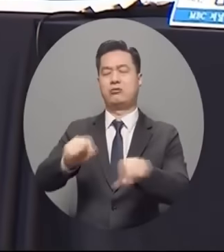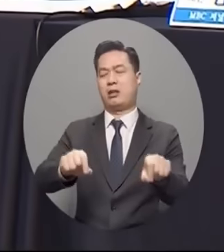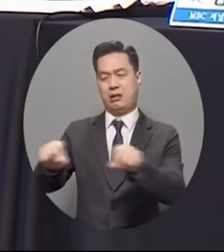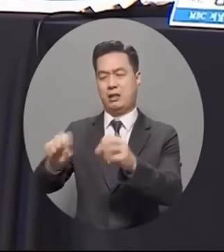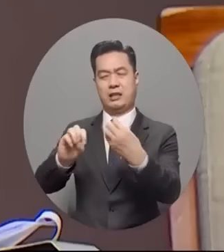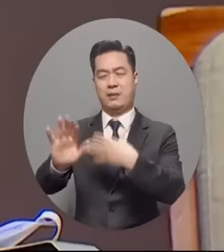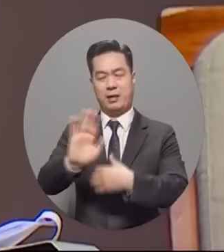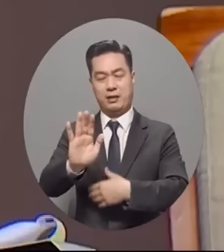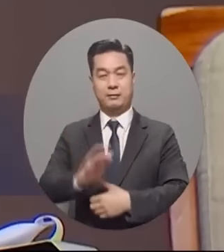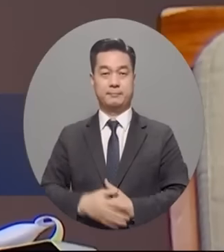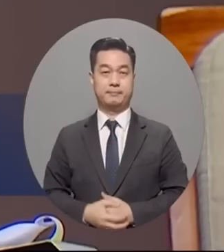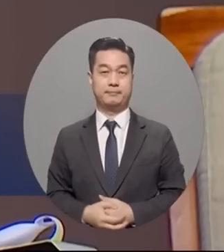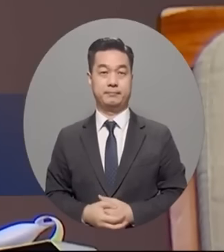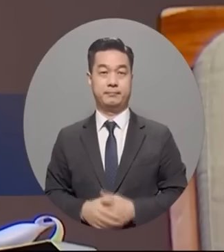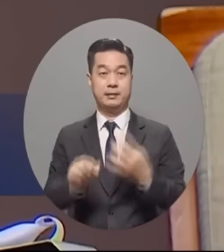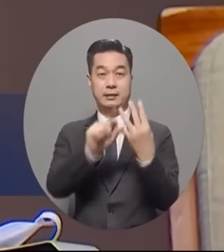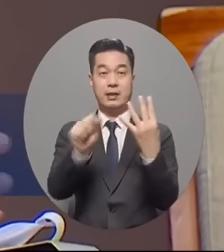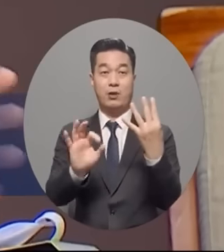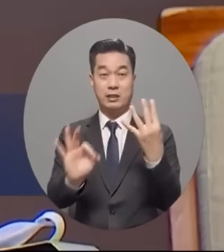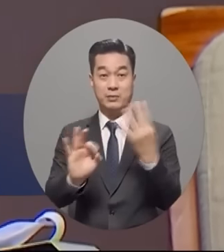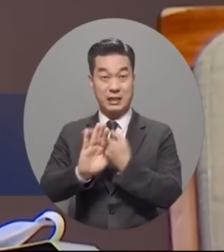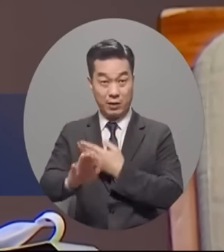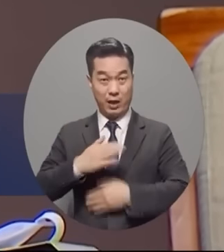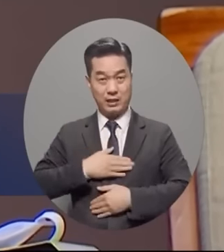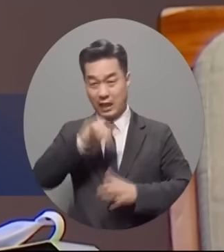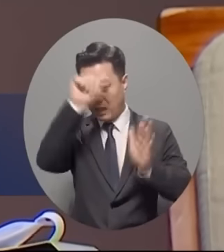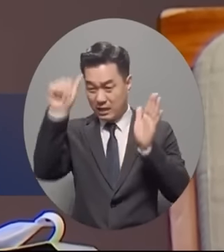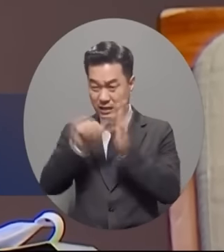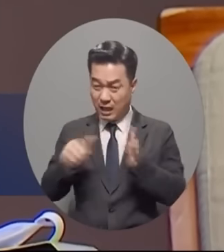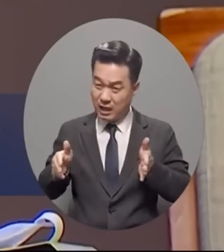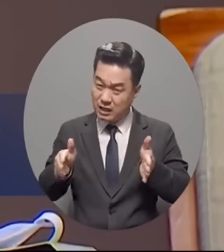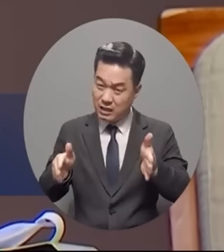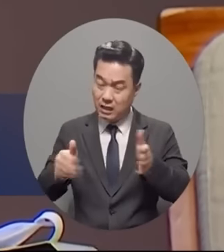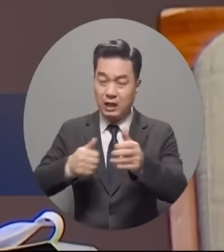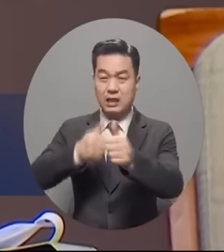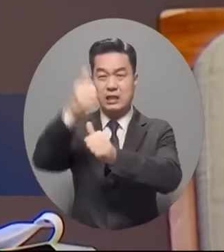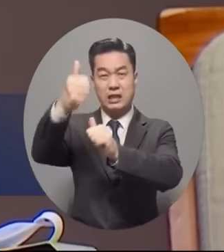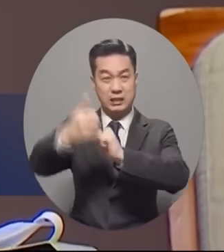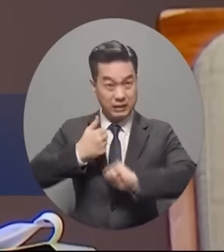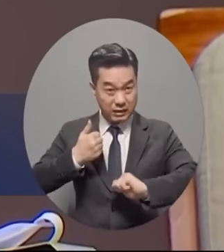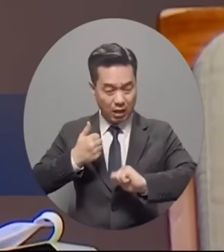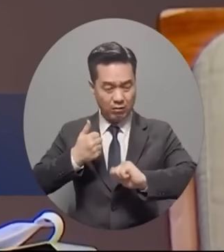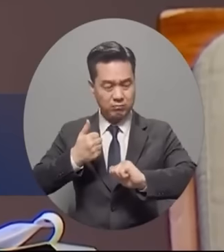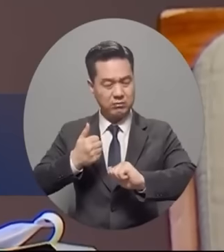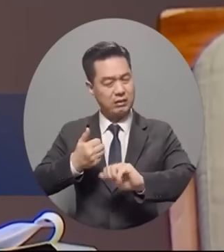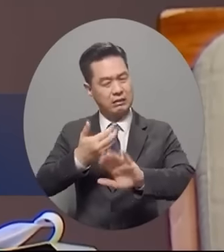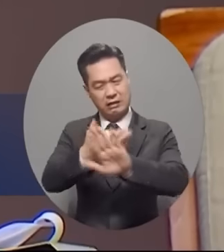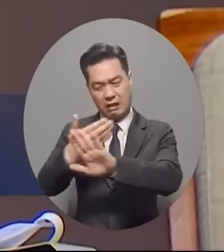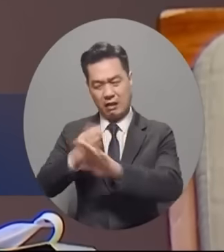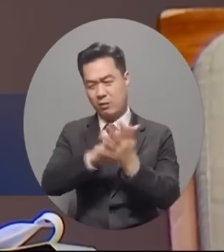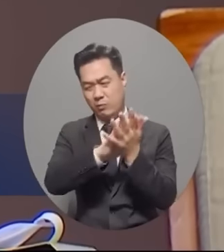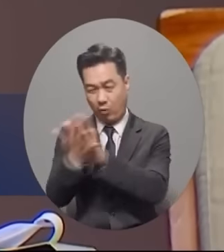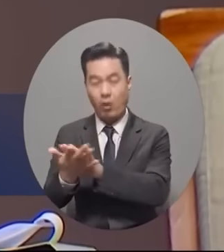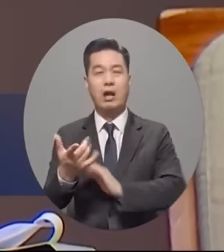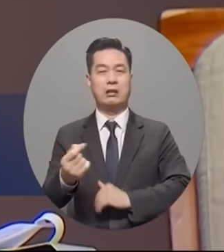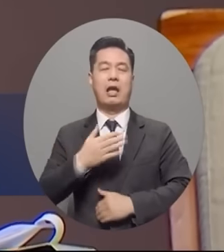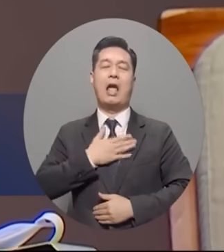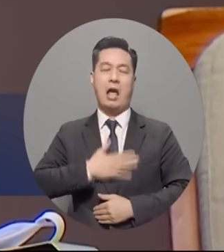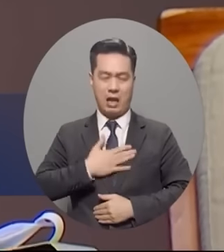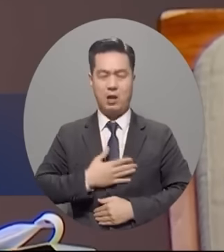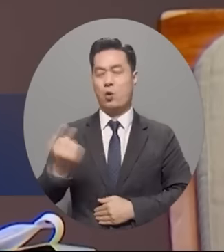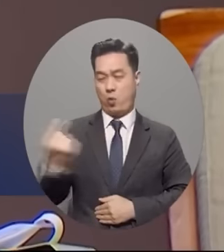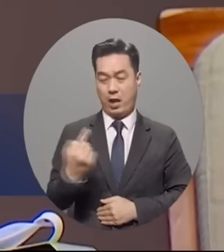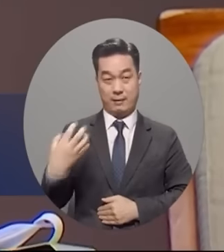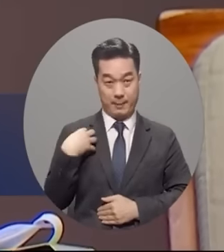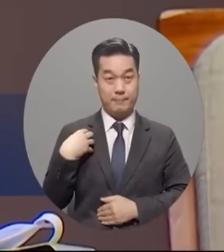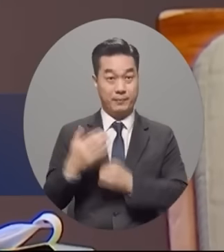피했습니다 4월 10일 이후에 제 인생이 좀 꼬이지 않겠습니까 이기든 치든 저는 그거를 알고 나왔습니다 그렇기 때문에 그